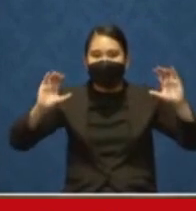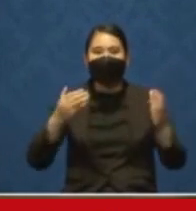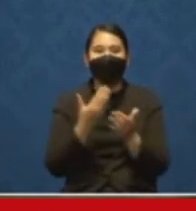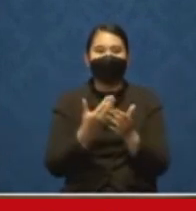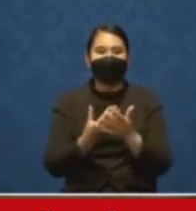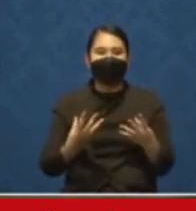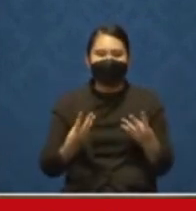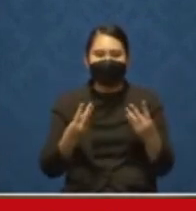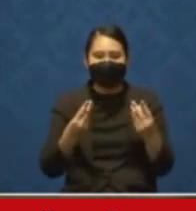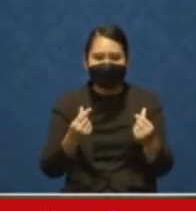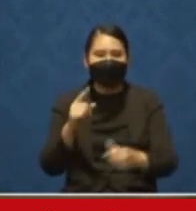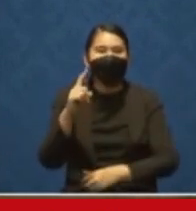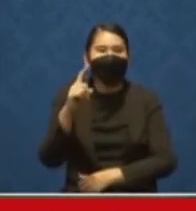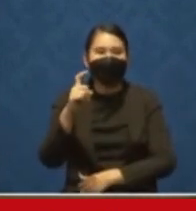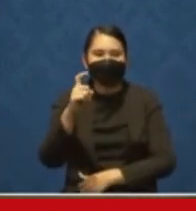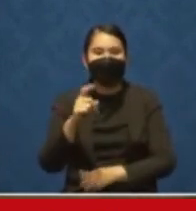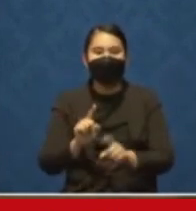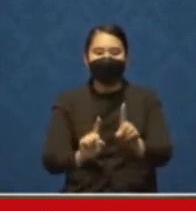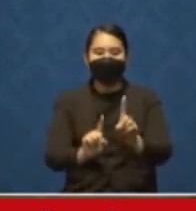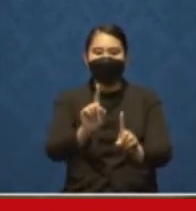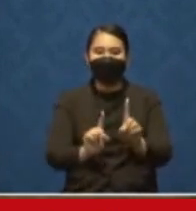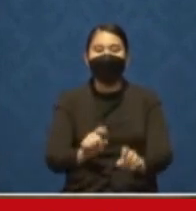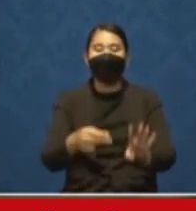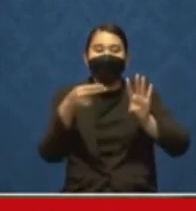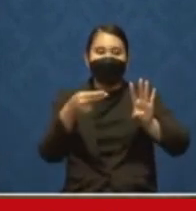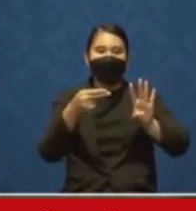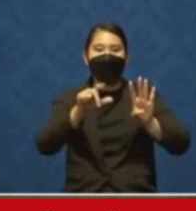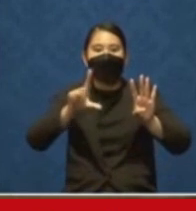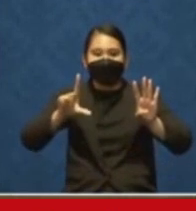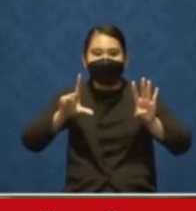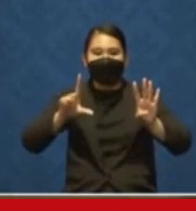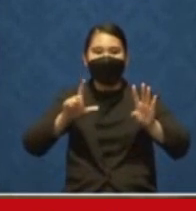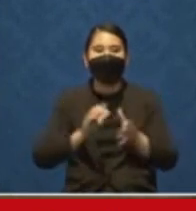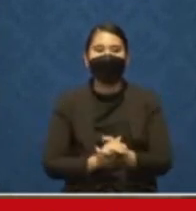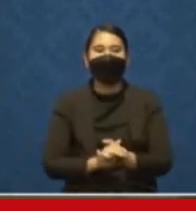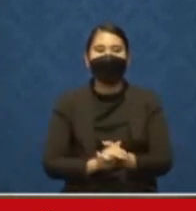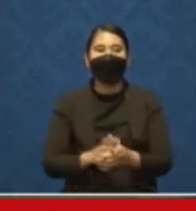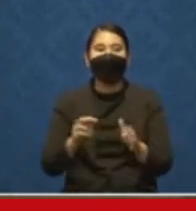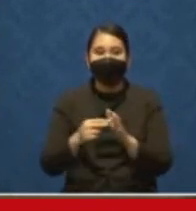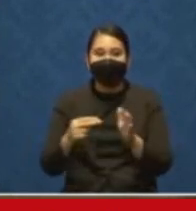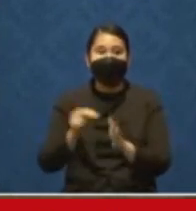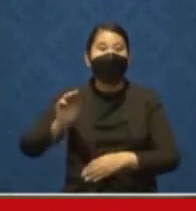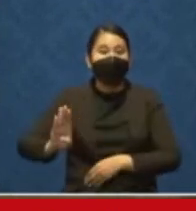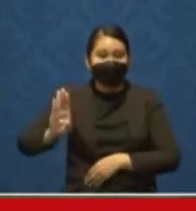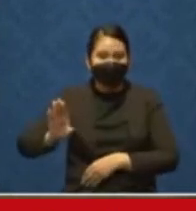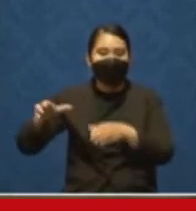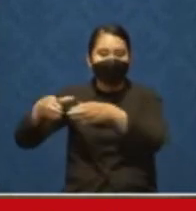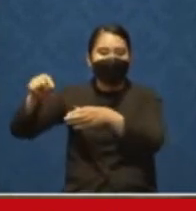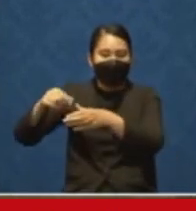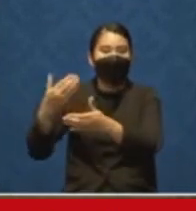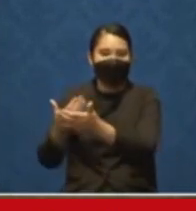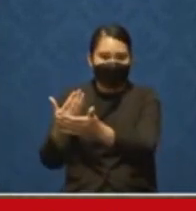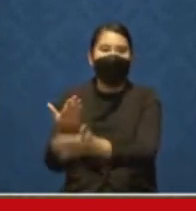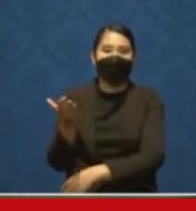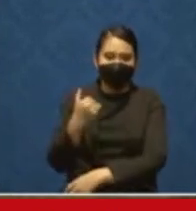ฉะนั้นแล้วอ่ะผู้สอนฮะไอ้เงินที่รัฐเสียหายอยู่ตลอด